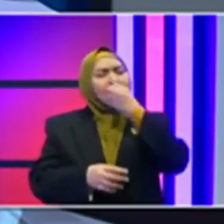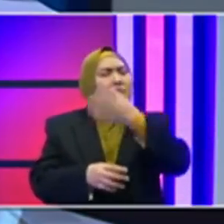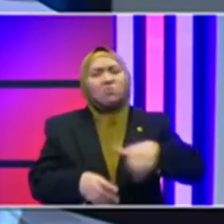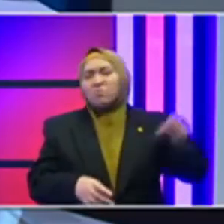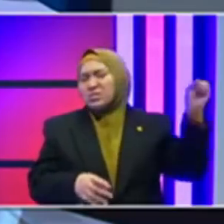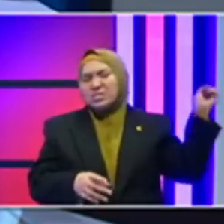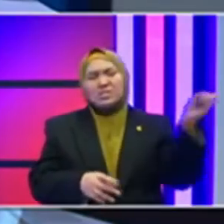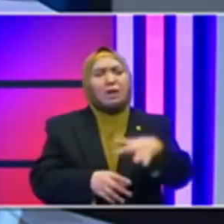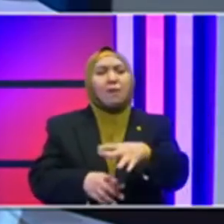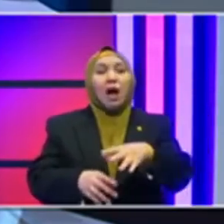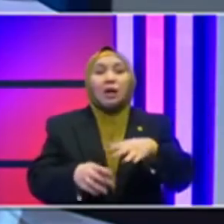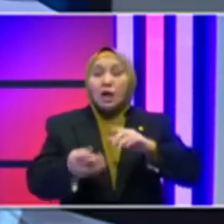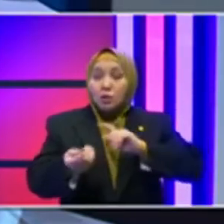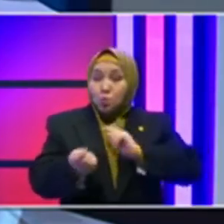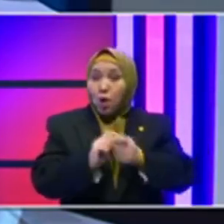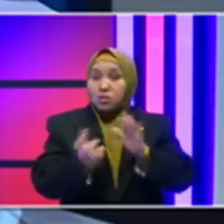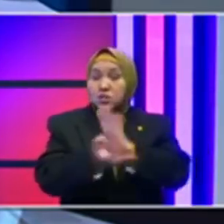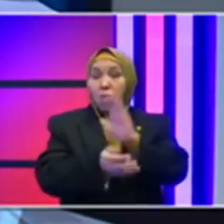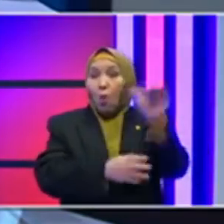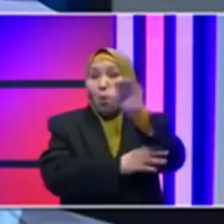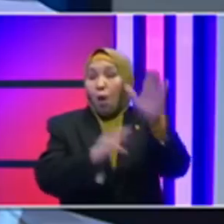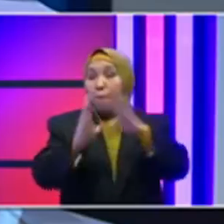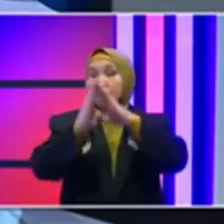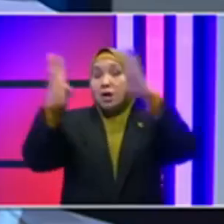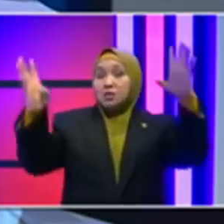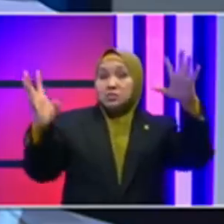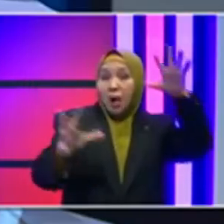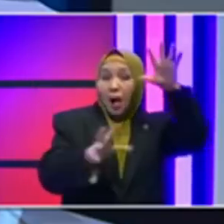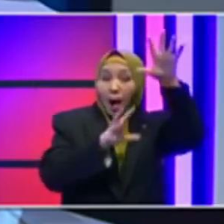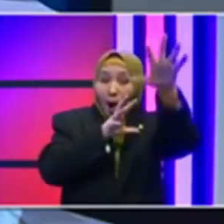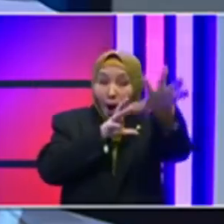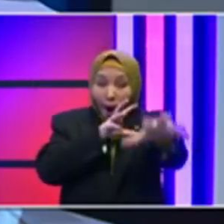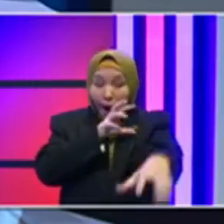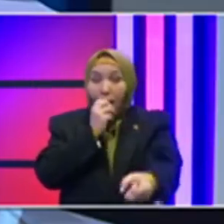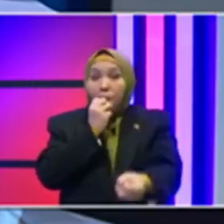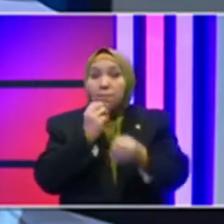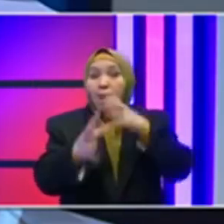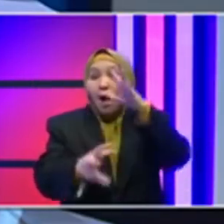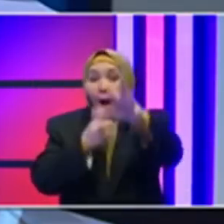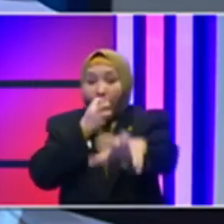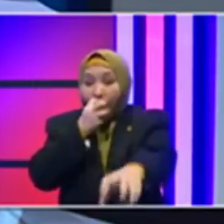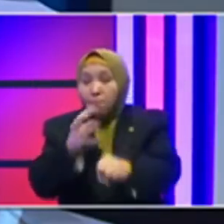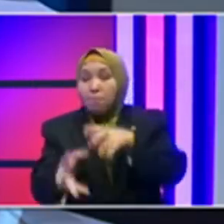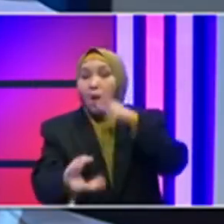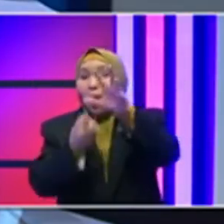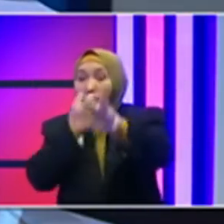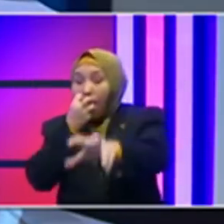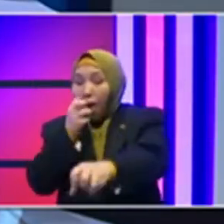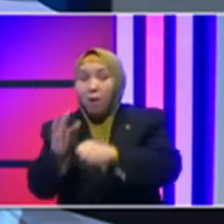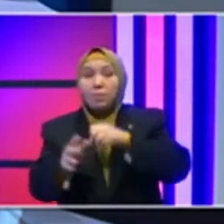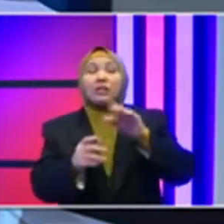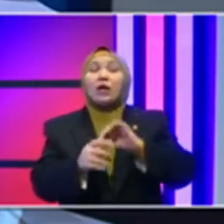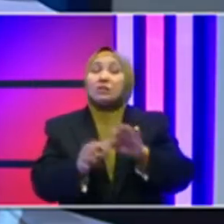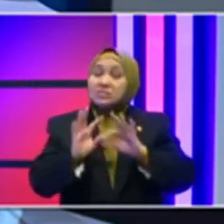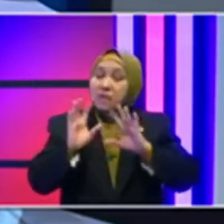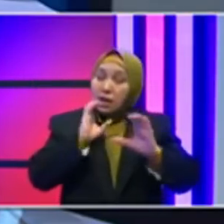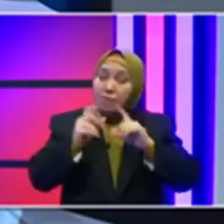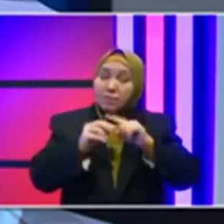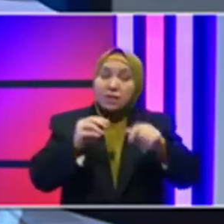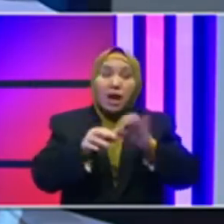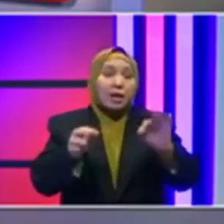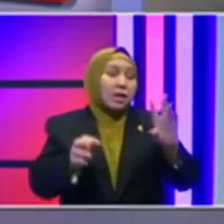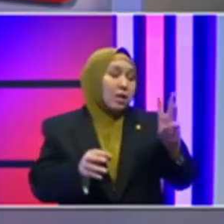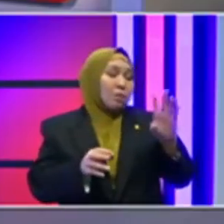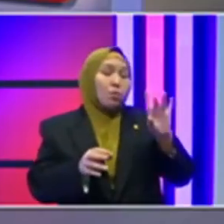tongkat itu menjadi ular yang besar dan telah menelan ula-ula ahli sihir tadi Kalau catat tentang ayat 68